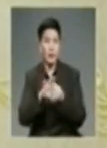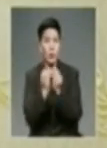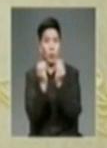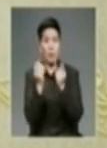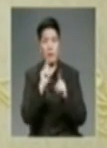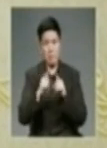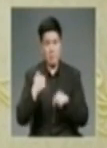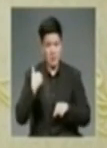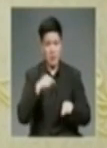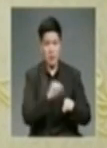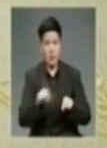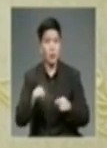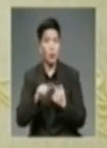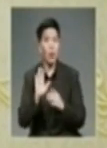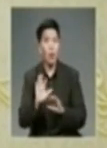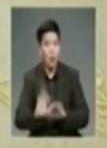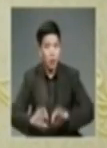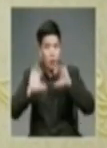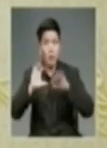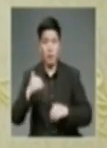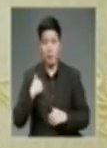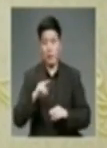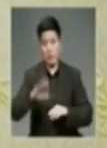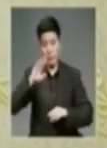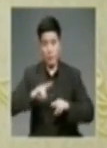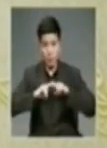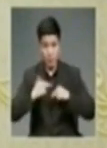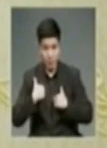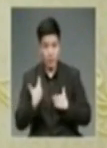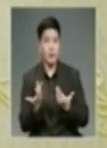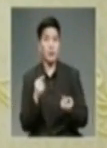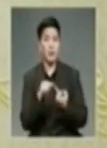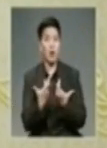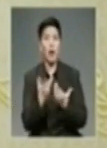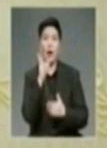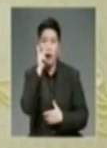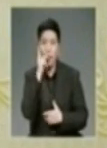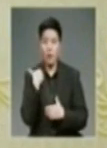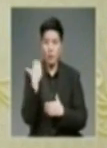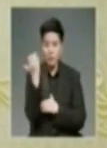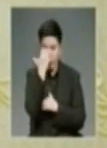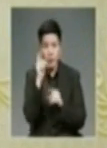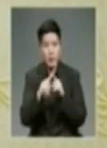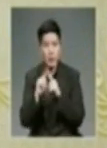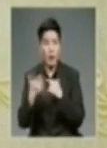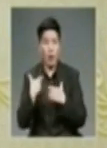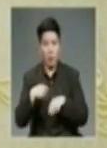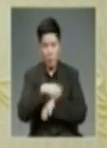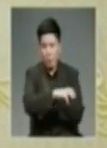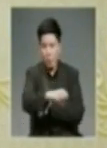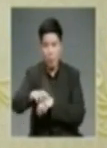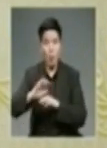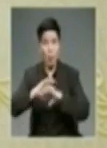ก็มีอยู่หลายแห่งนะครับไม่ว่าจะเป็นหน่วยงานภาครัฐภาคเอกชนภาคประชาสังคมภาคสื่อมวลชนและภาคประชาชนกว่า300หน่วยง